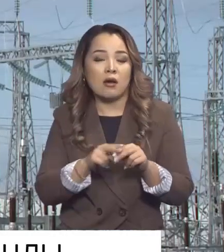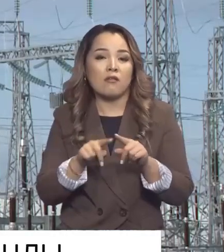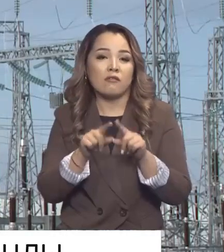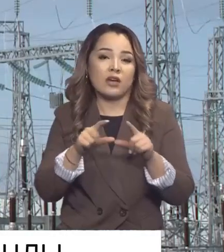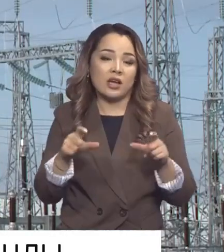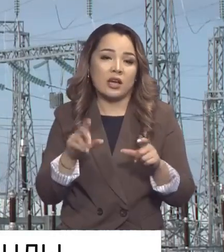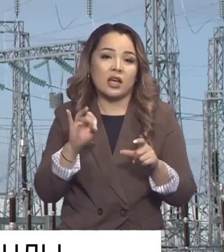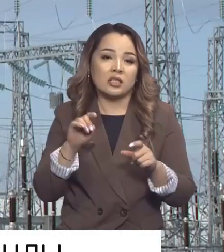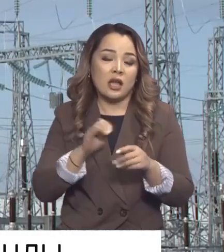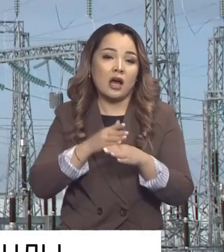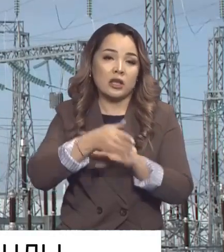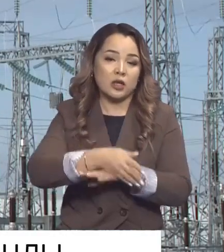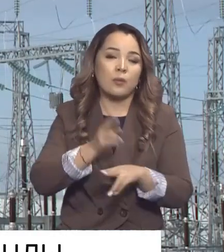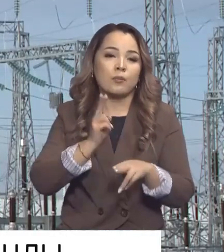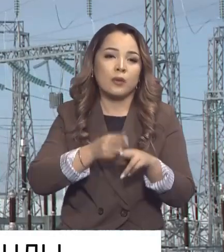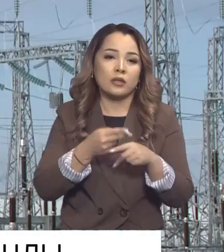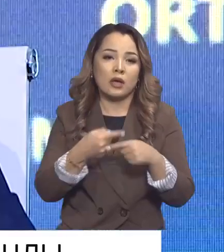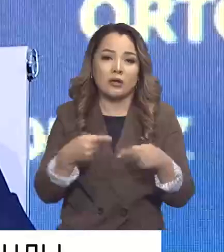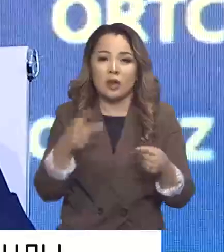мәселелер кедергі келтіріп отыр.